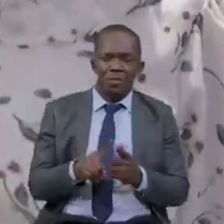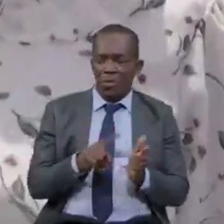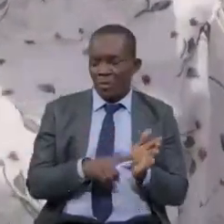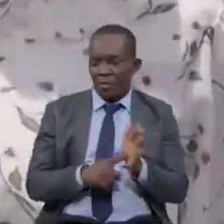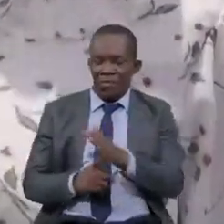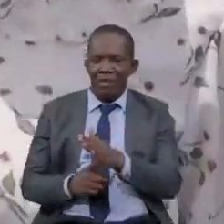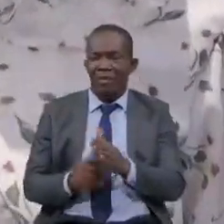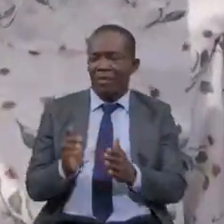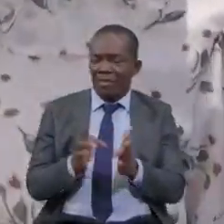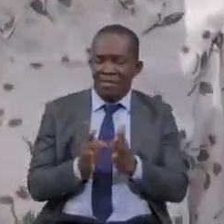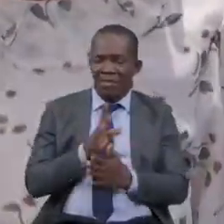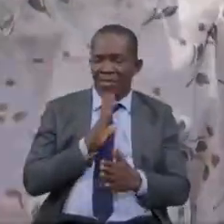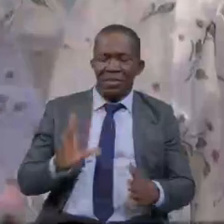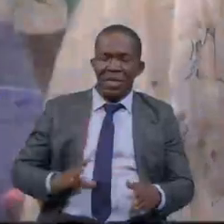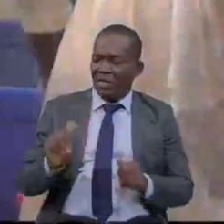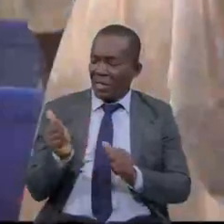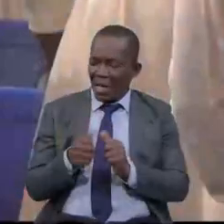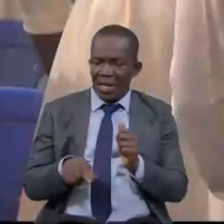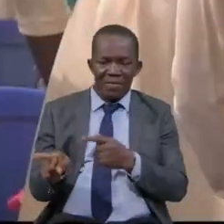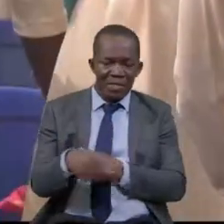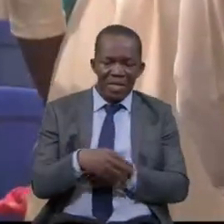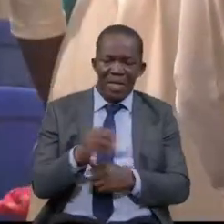moment, ce que Christ